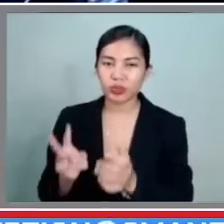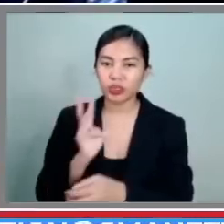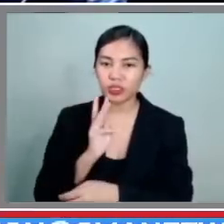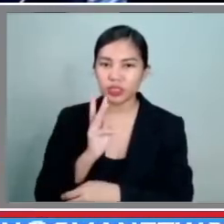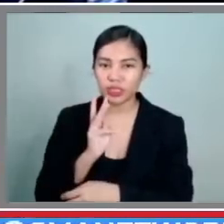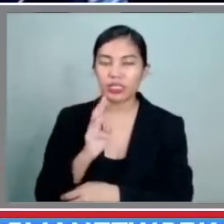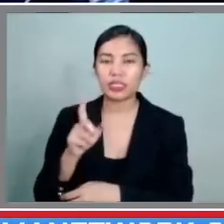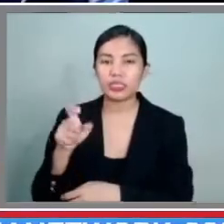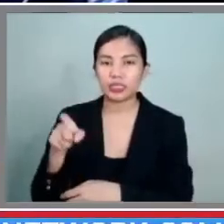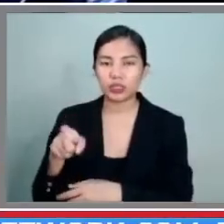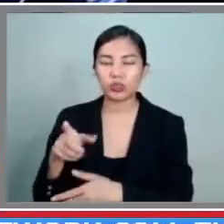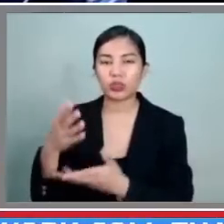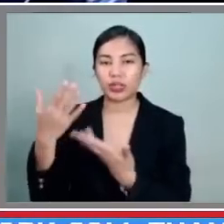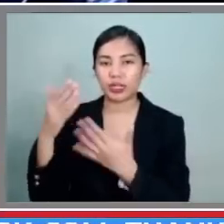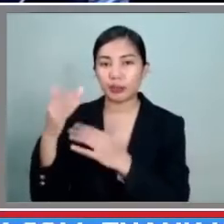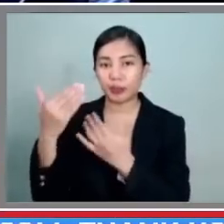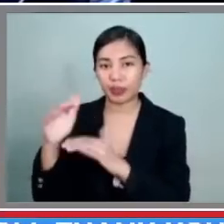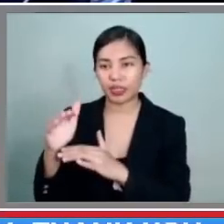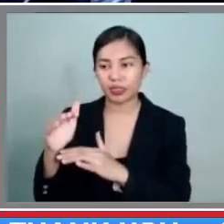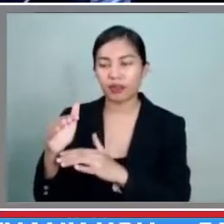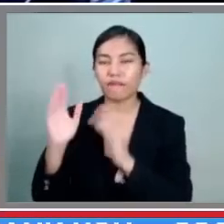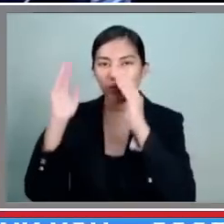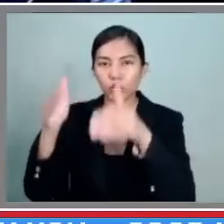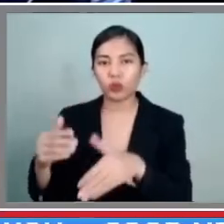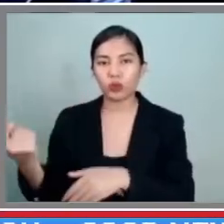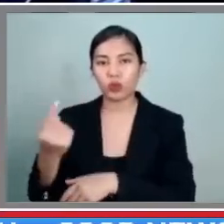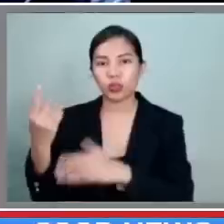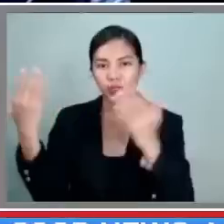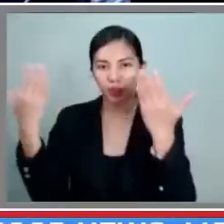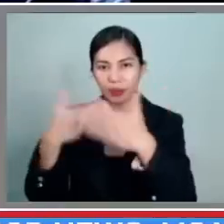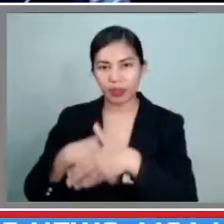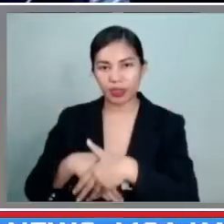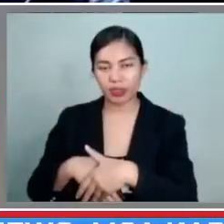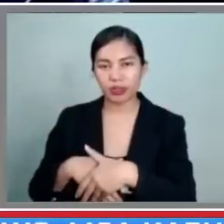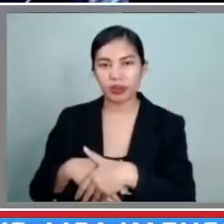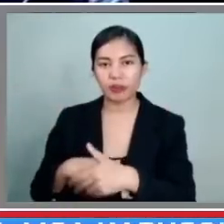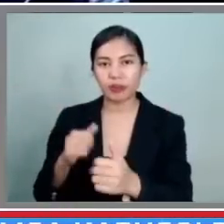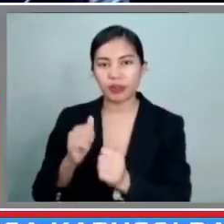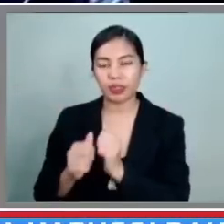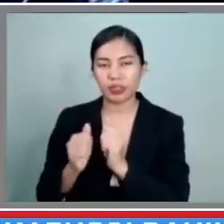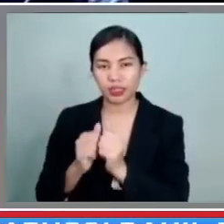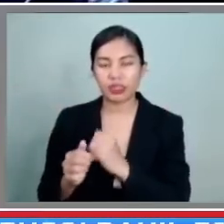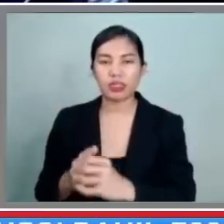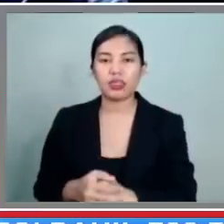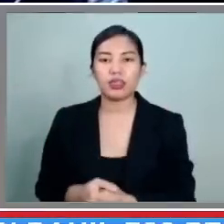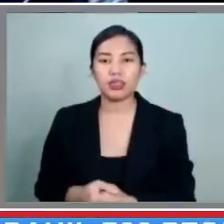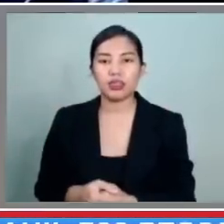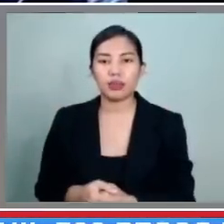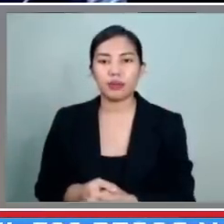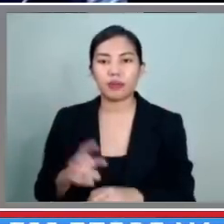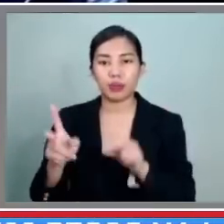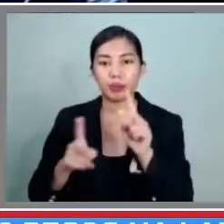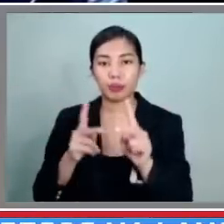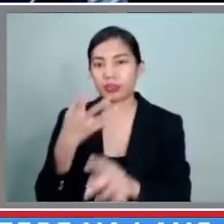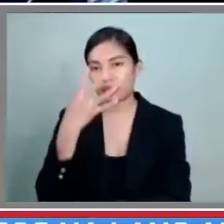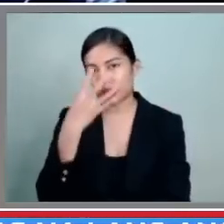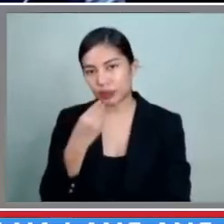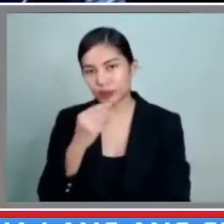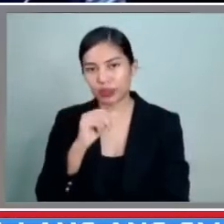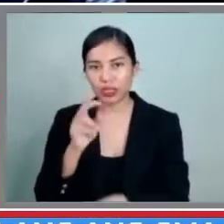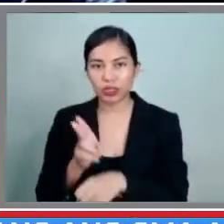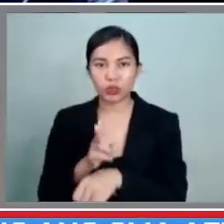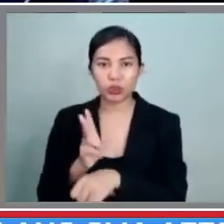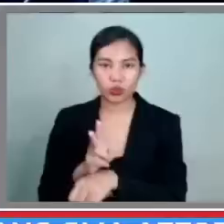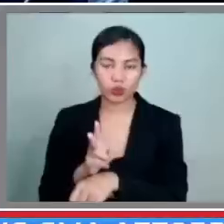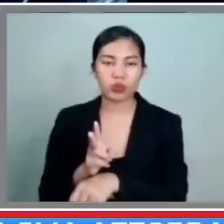yung interruption paggabi kung saan po yung demand ng tubig ay mababa at yung mga tao ay tulog. So yung mga augmentation